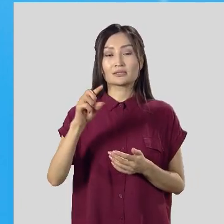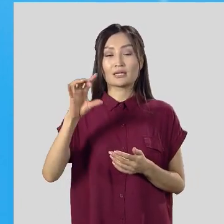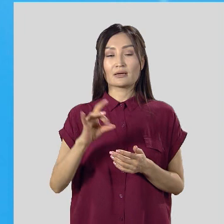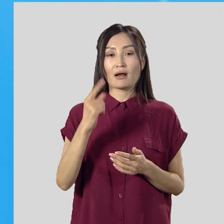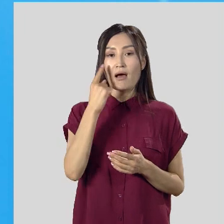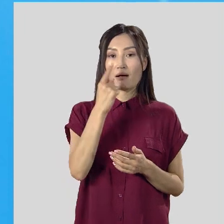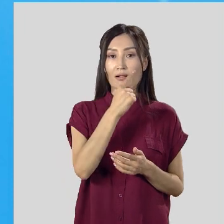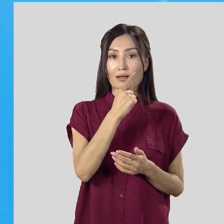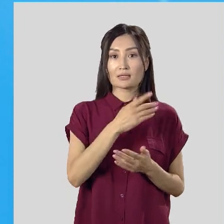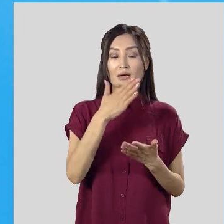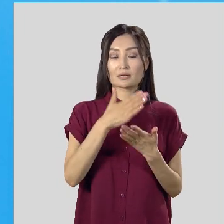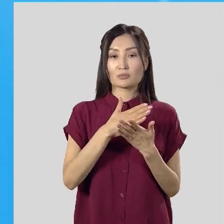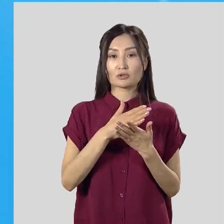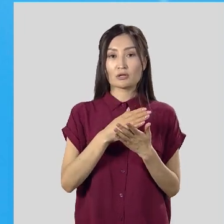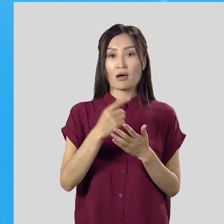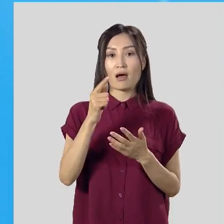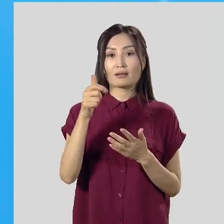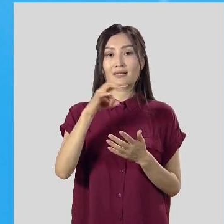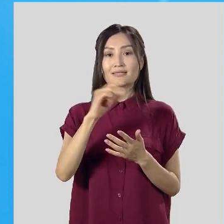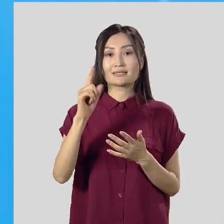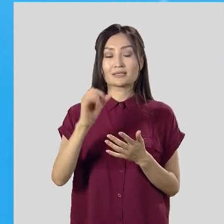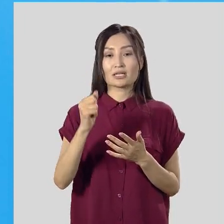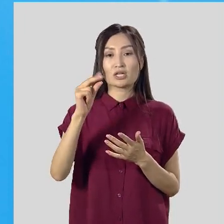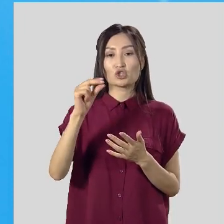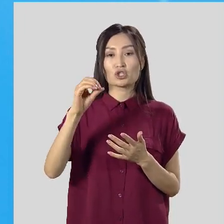– расположены в глазницах черепа.